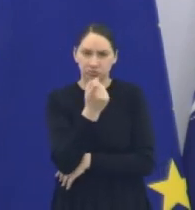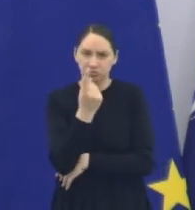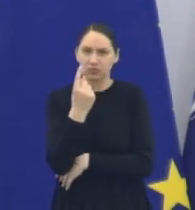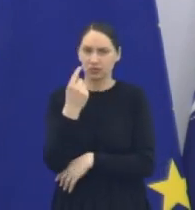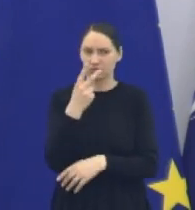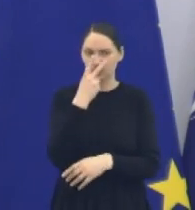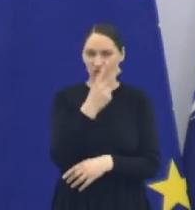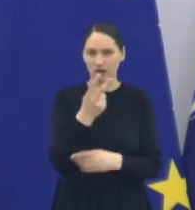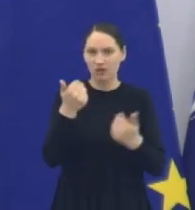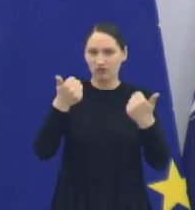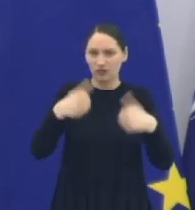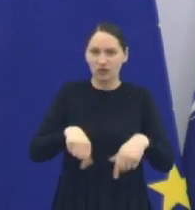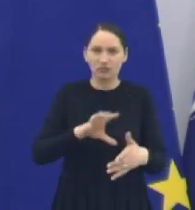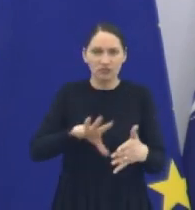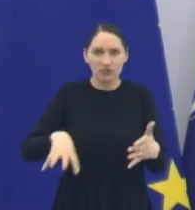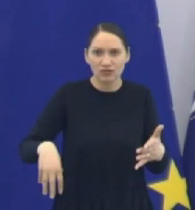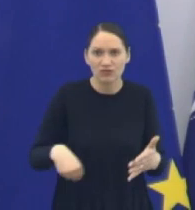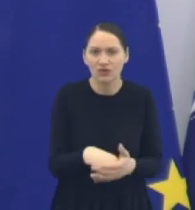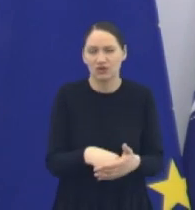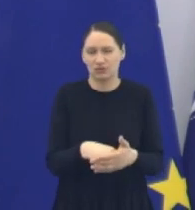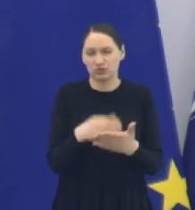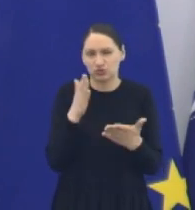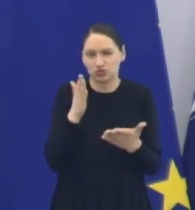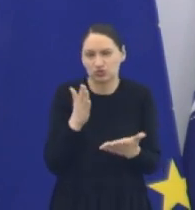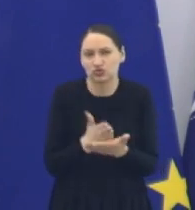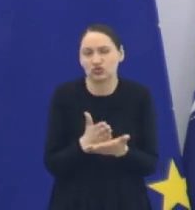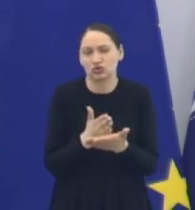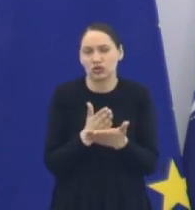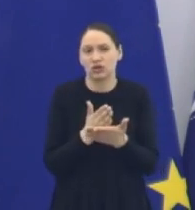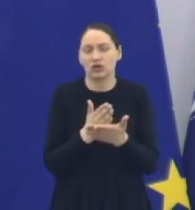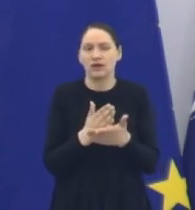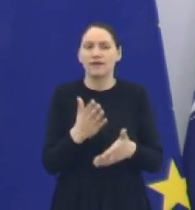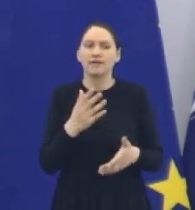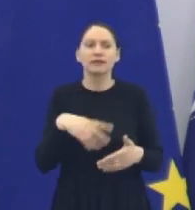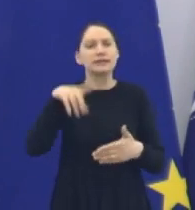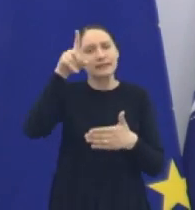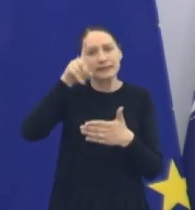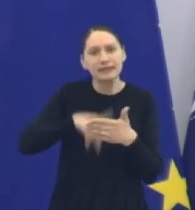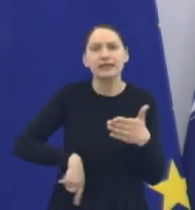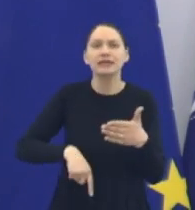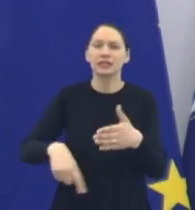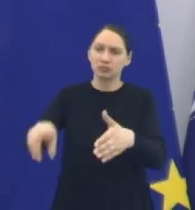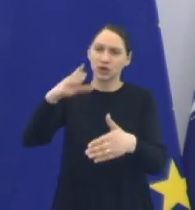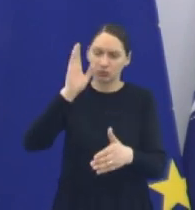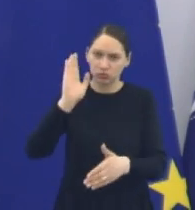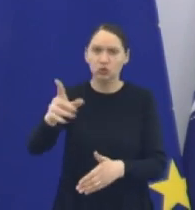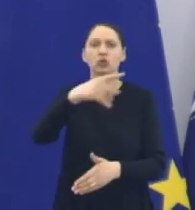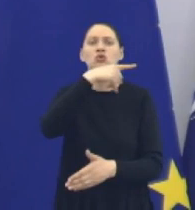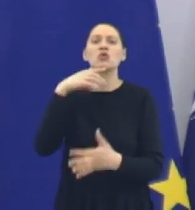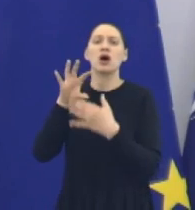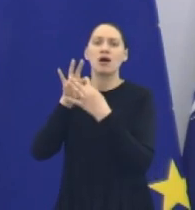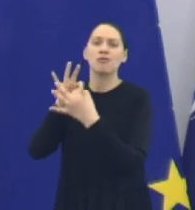ir tai demonstruoja, kad vis dar kažkodėl tai puoselėjimos tam tikros viltis dėl bendradarbiavimo su